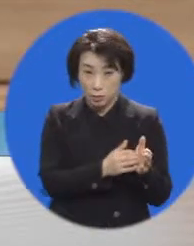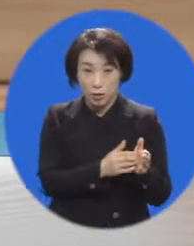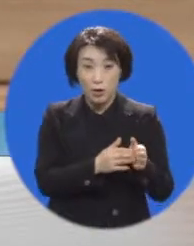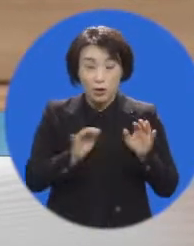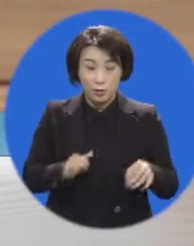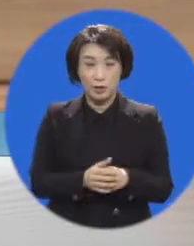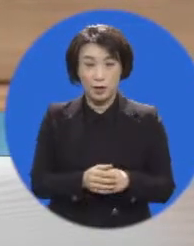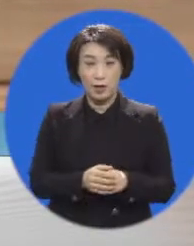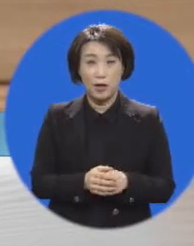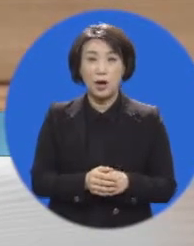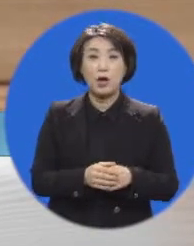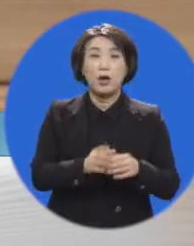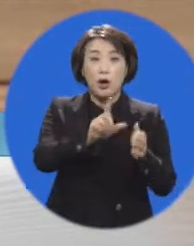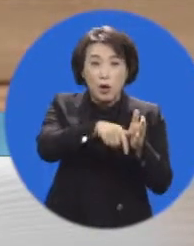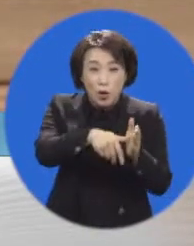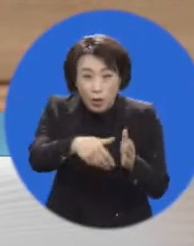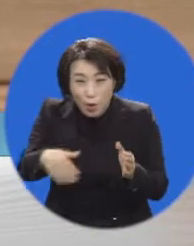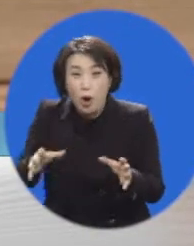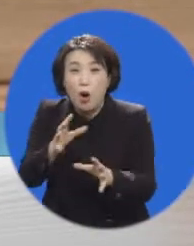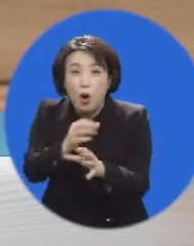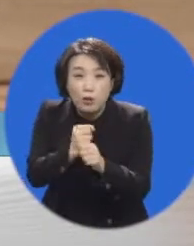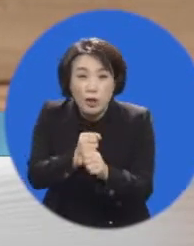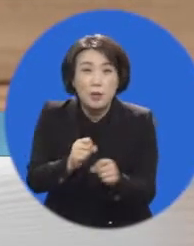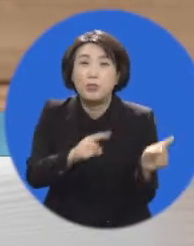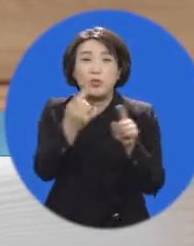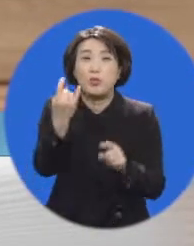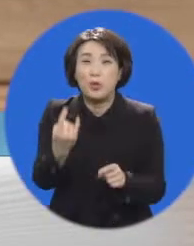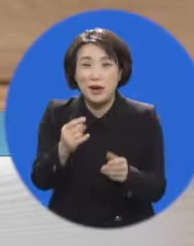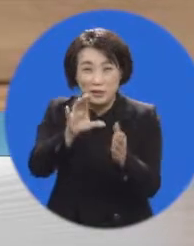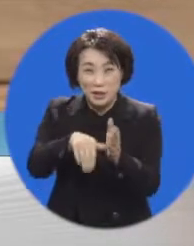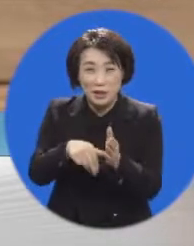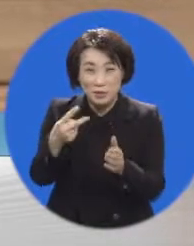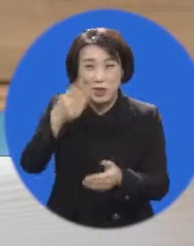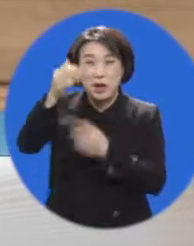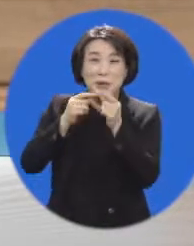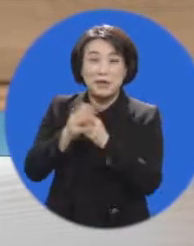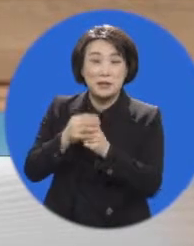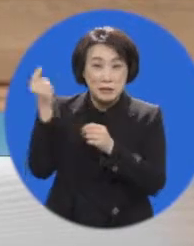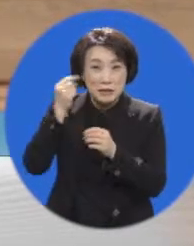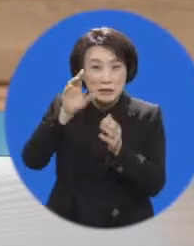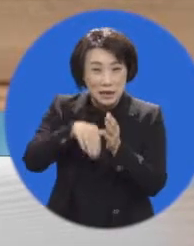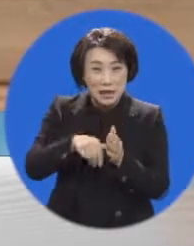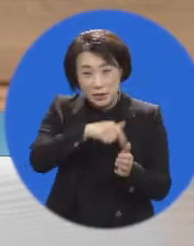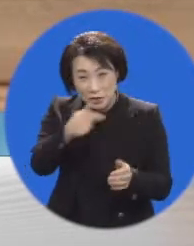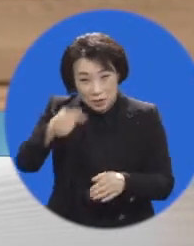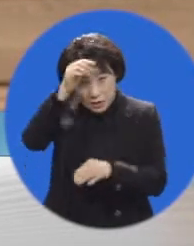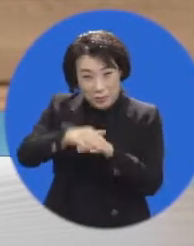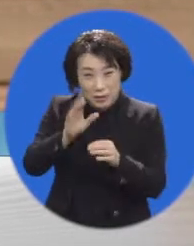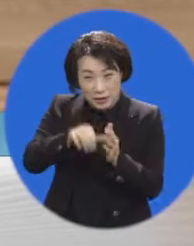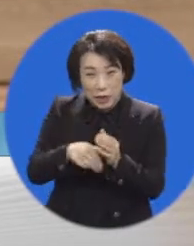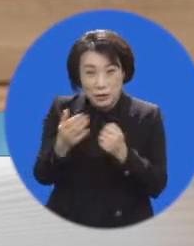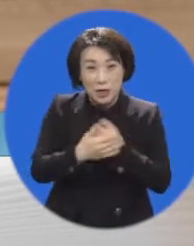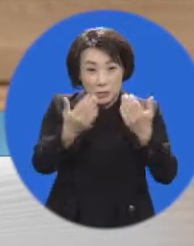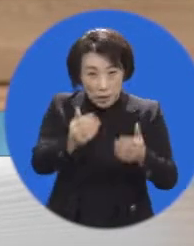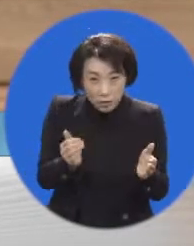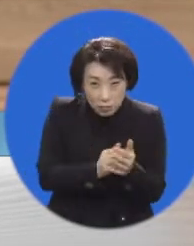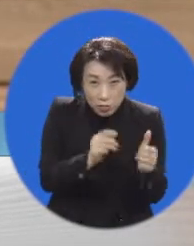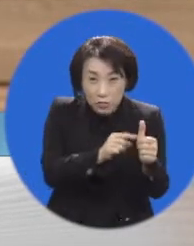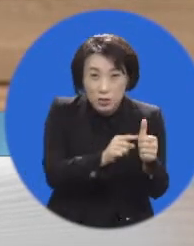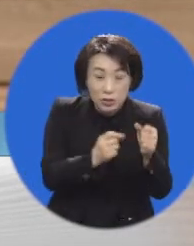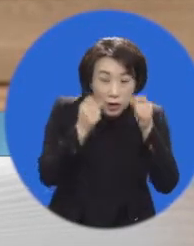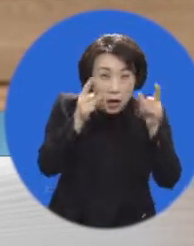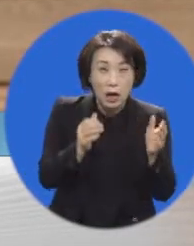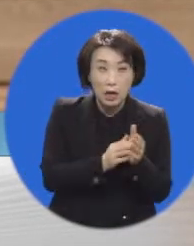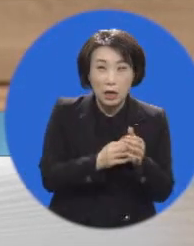근데 어느 땐가는 부흥이 할 때나 말씀 들을 때나 저녁 예배나 한번 은혜 딱 받고 깨닫고